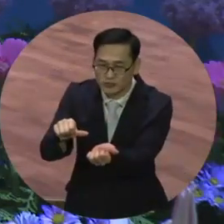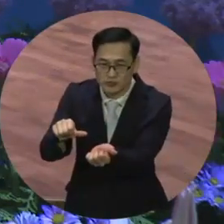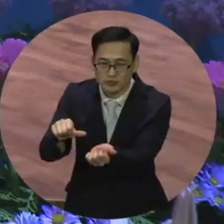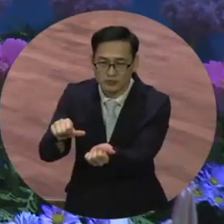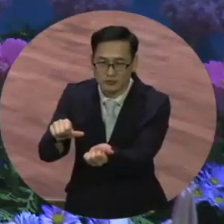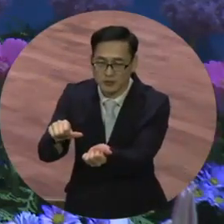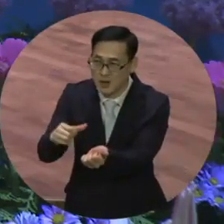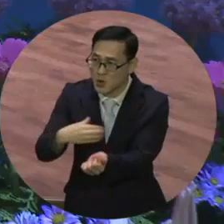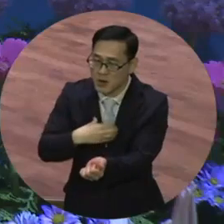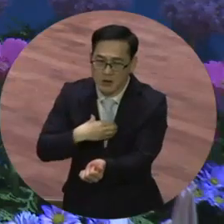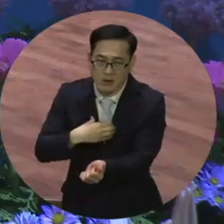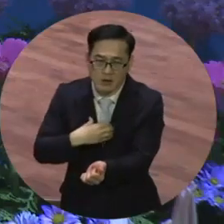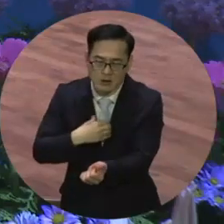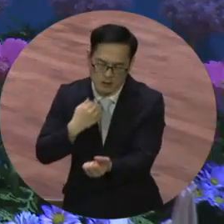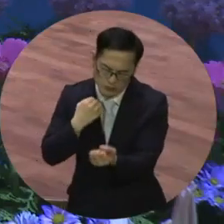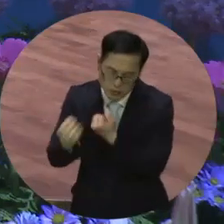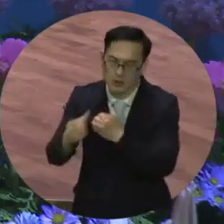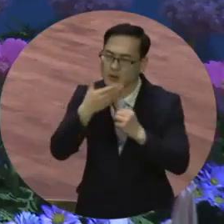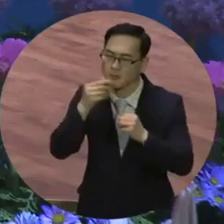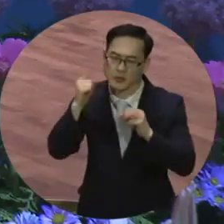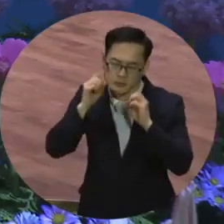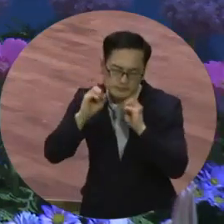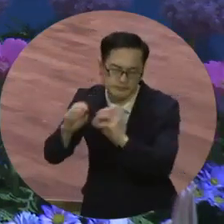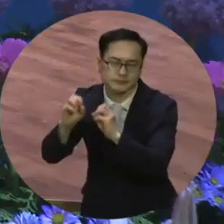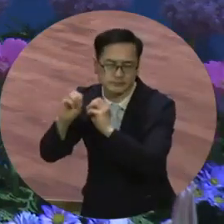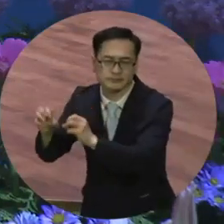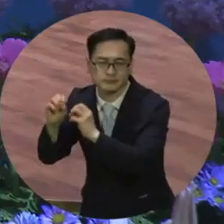사도 바울 서신서를 보면요, 이들 부부는